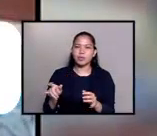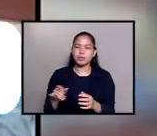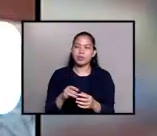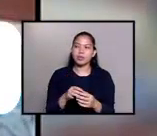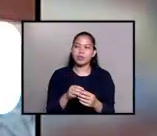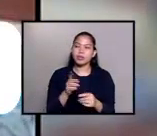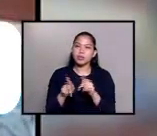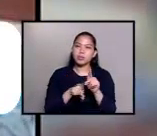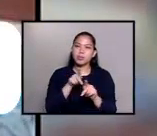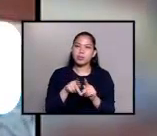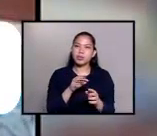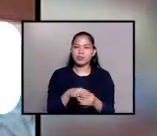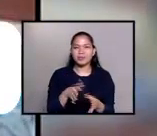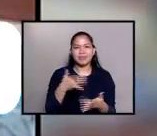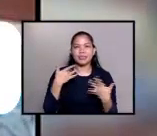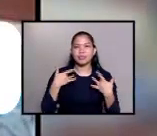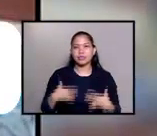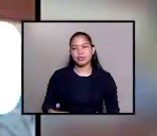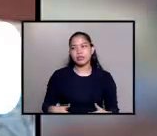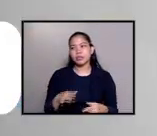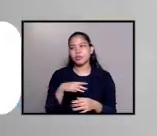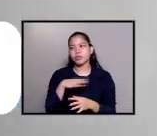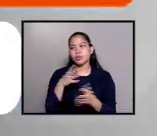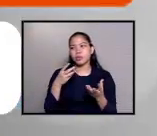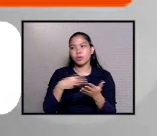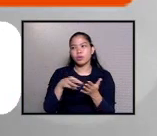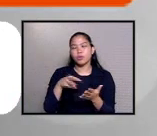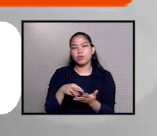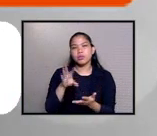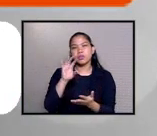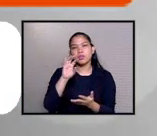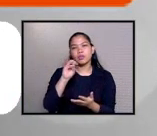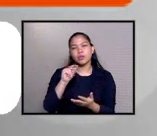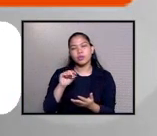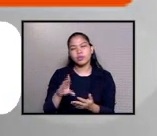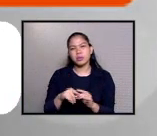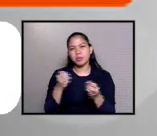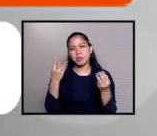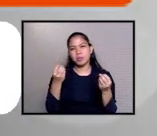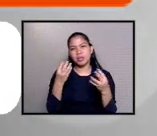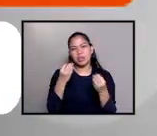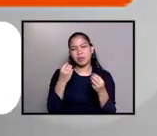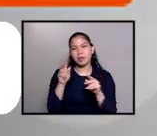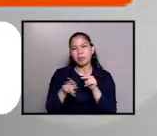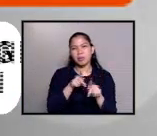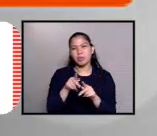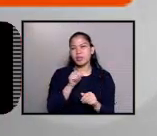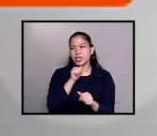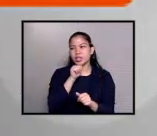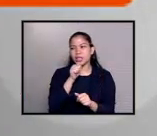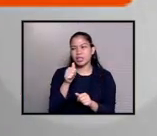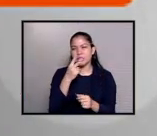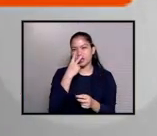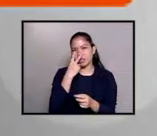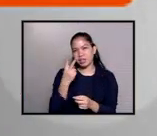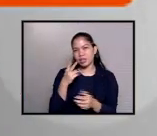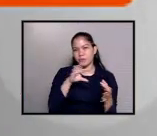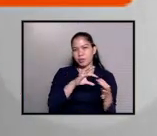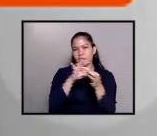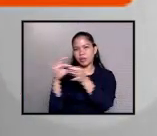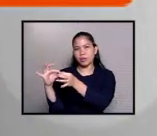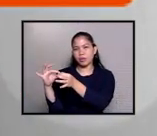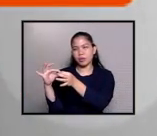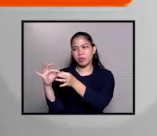namanata. Kaya naman dismayado ang Eco Waste Coalition, marami raw sa mga deboto, hindi nakikita ang kaugnayan